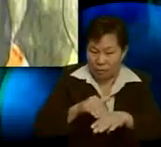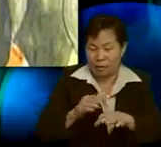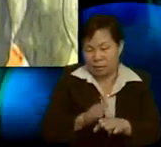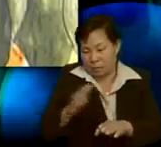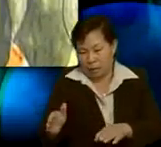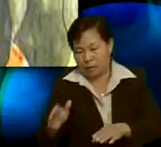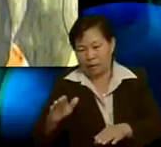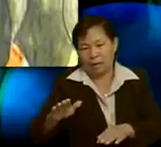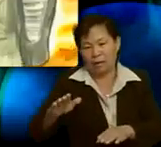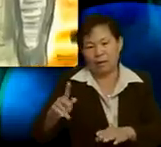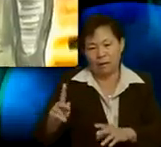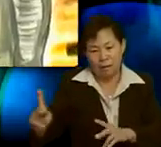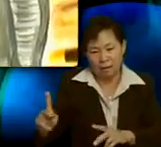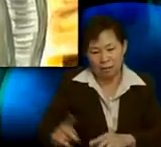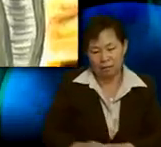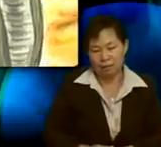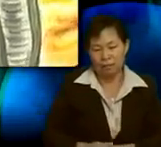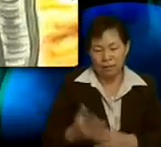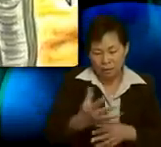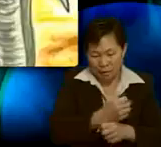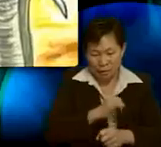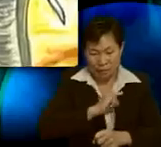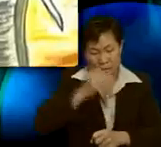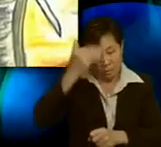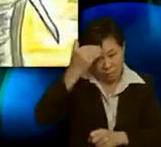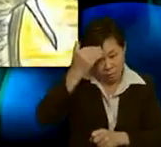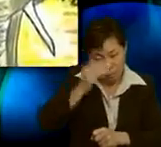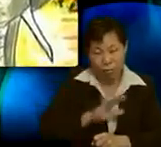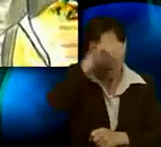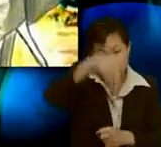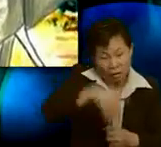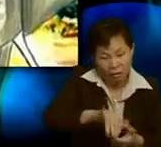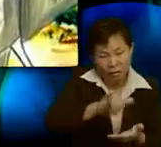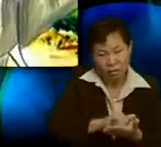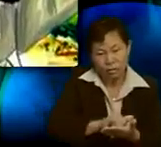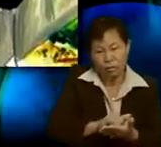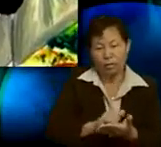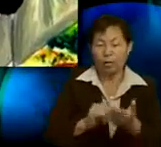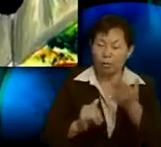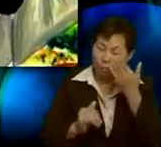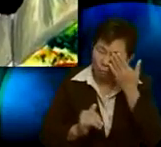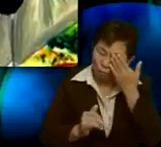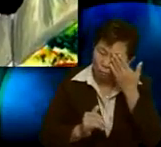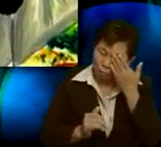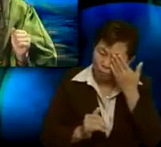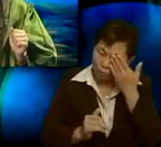di sebelah kanan. Maka dapatlah saya tahu bahawa gajah itu buta di sebelah